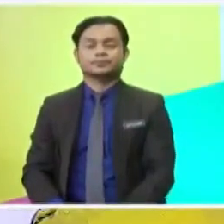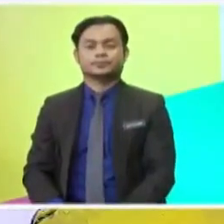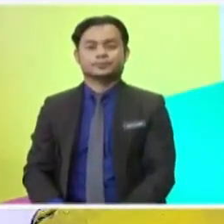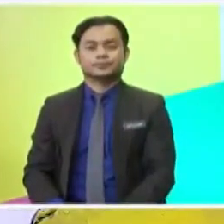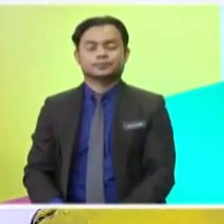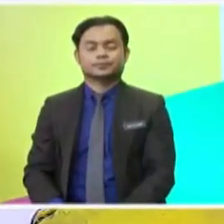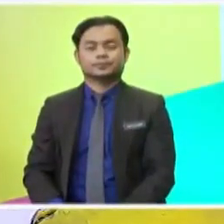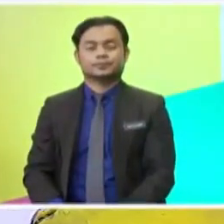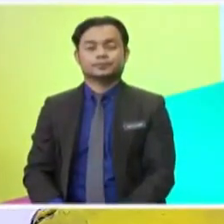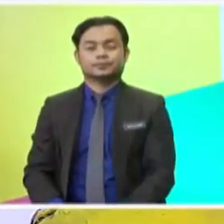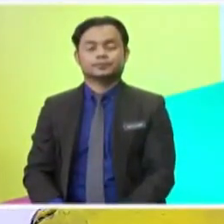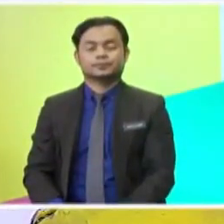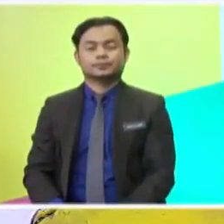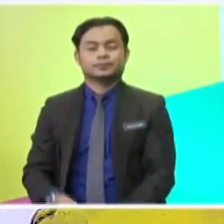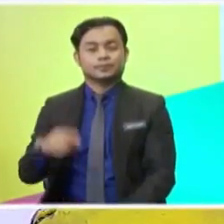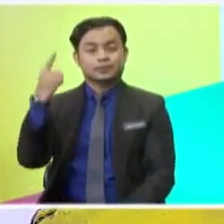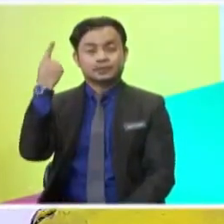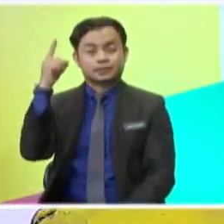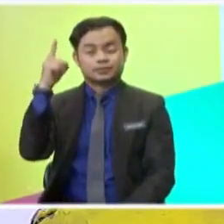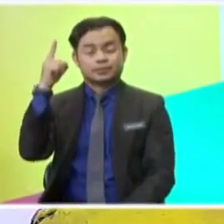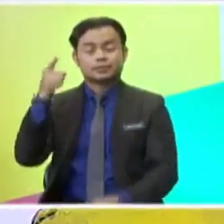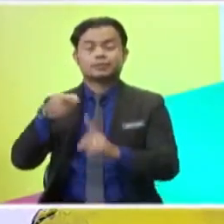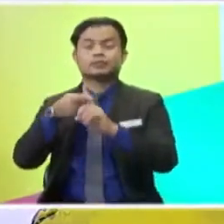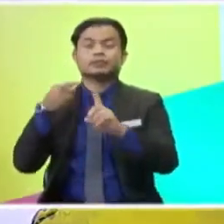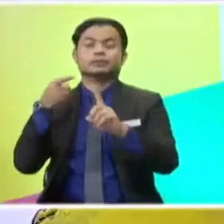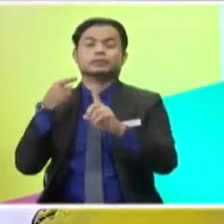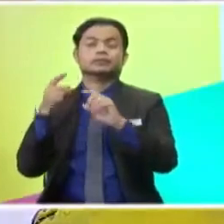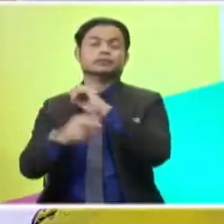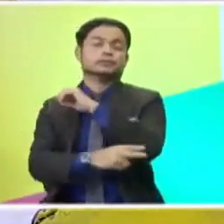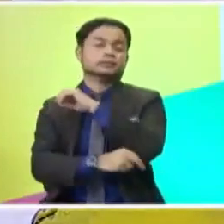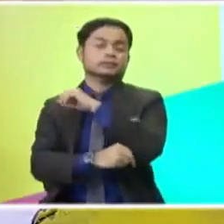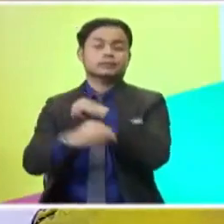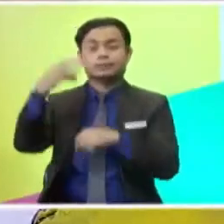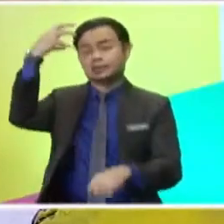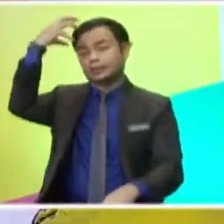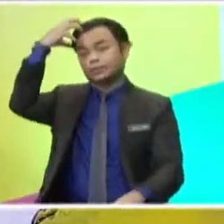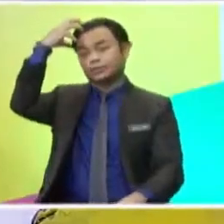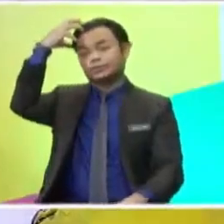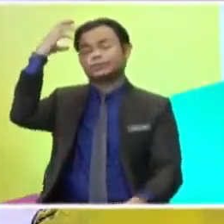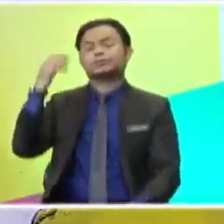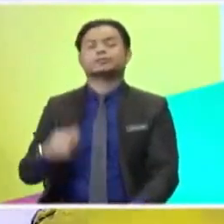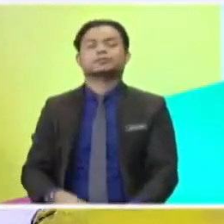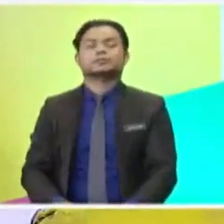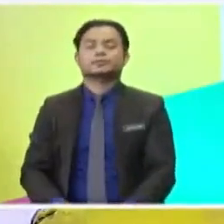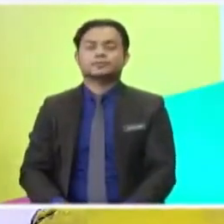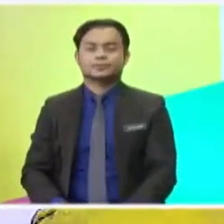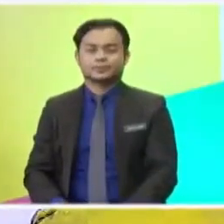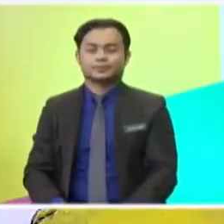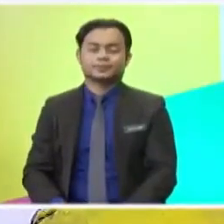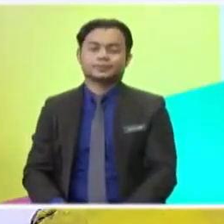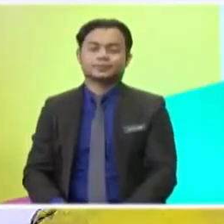yang ke-11 adalah daripada negeri Selangor. Okey, murid-murid boleh tengok, ya, dia punya turutan